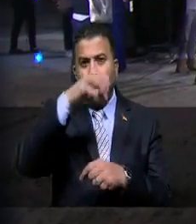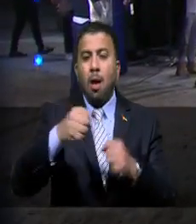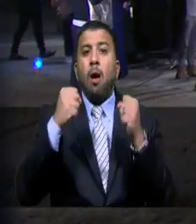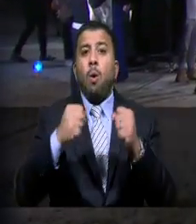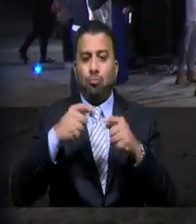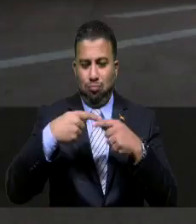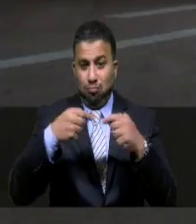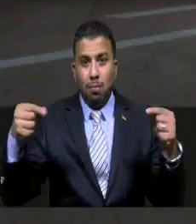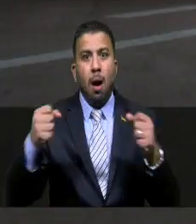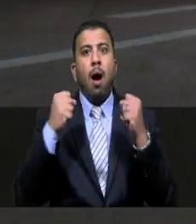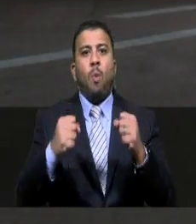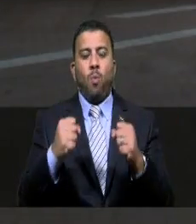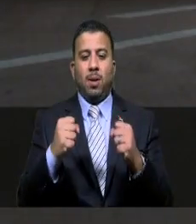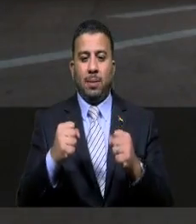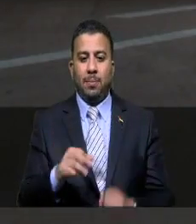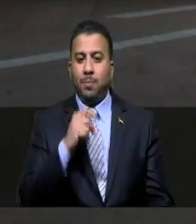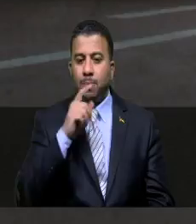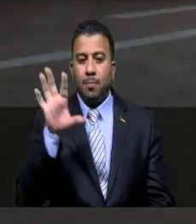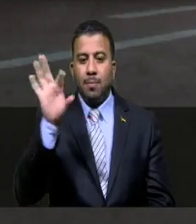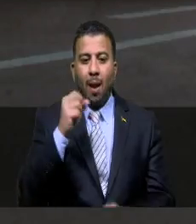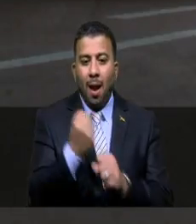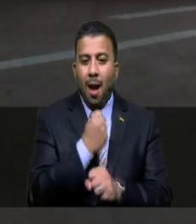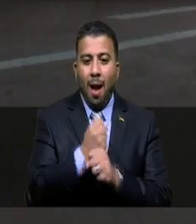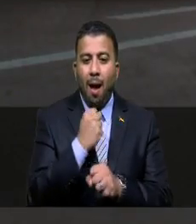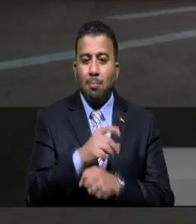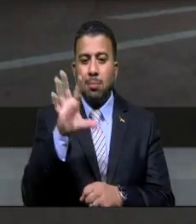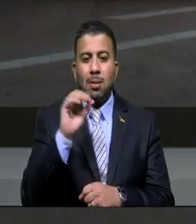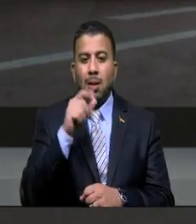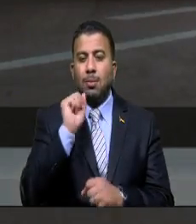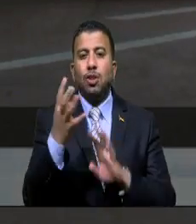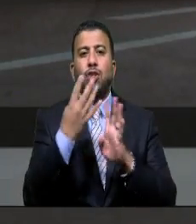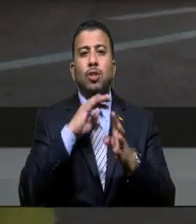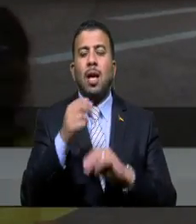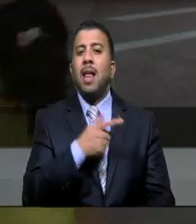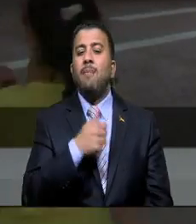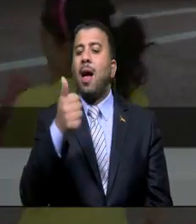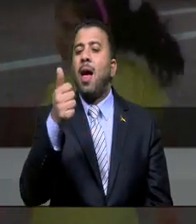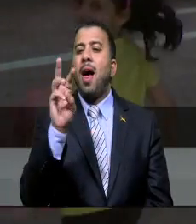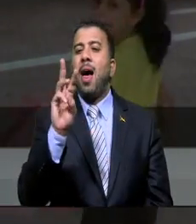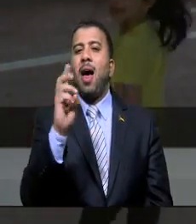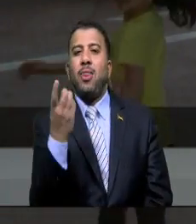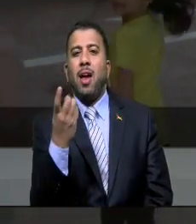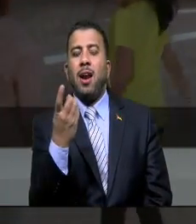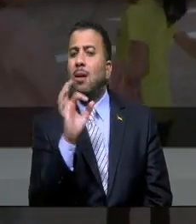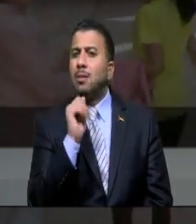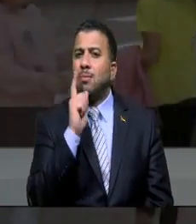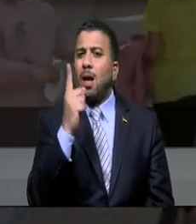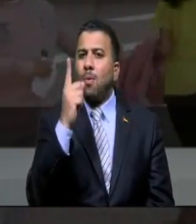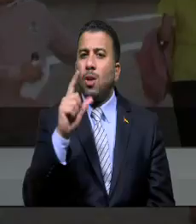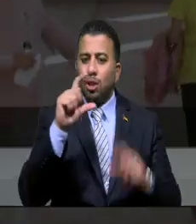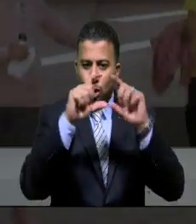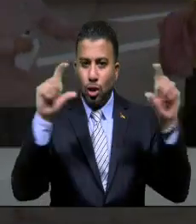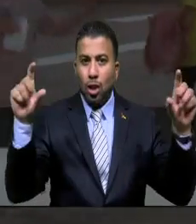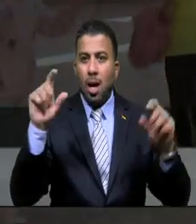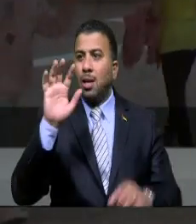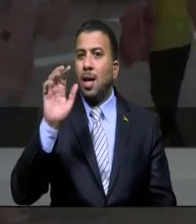الصنع. يبتدأ سر التميز في اختيار هذه الأعمال من شعار المهرجان أثر، فنختار أولا شعار لهذا